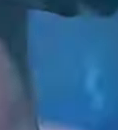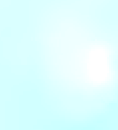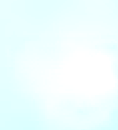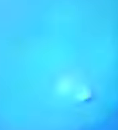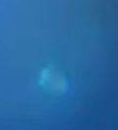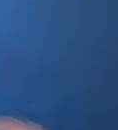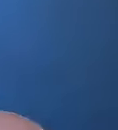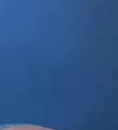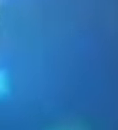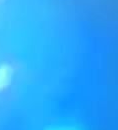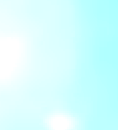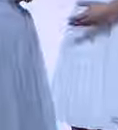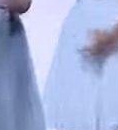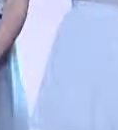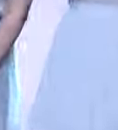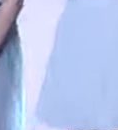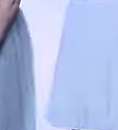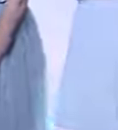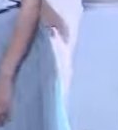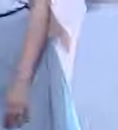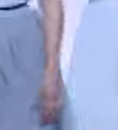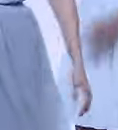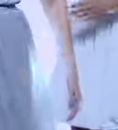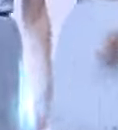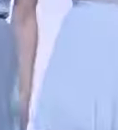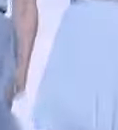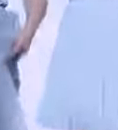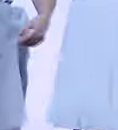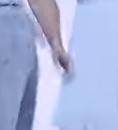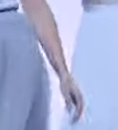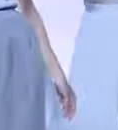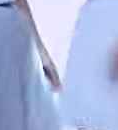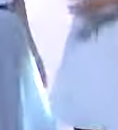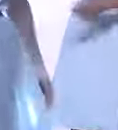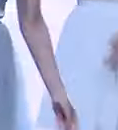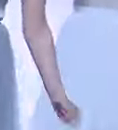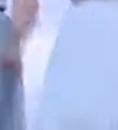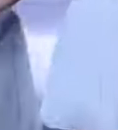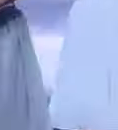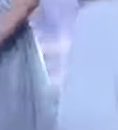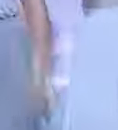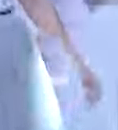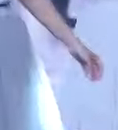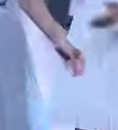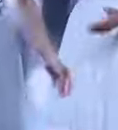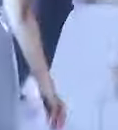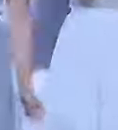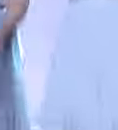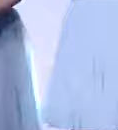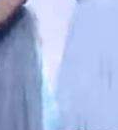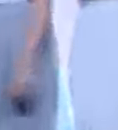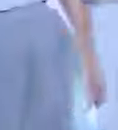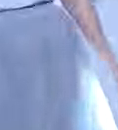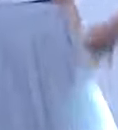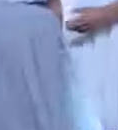możesz wszystko, gdy bardzo tego chcesz dziś. Zmienisz przyszłość, zmienisz